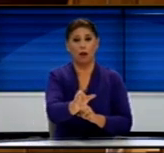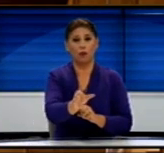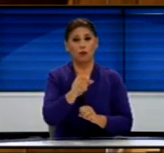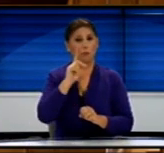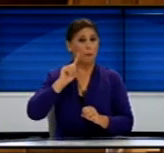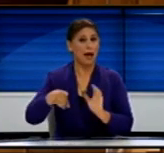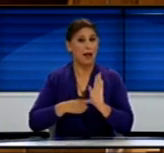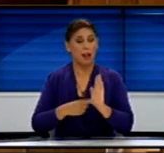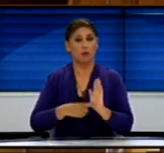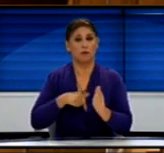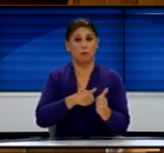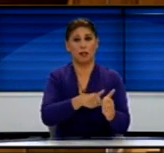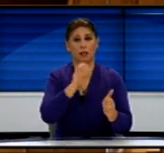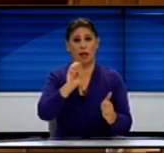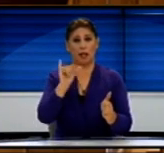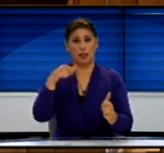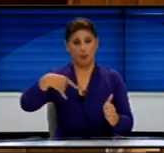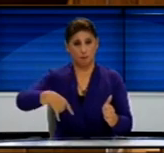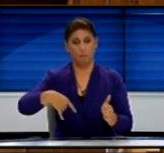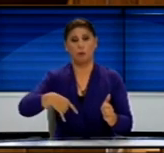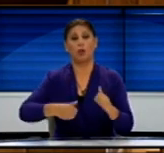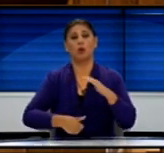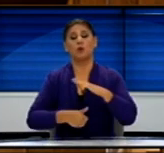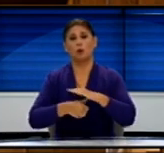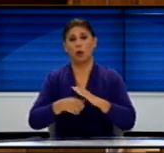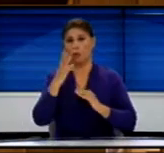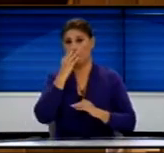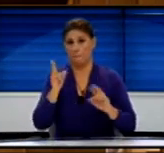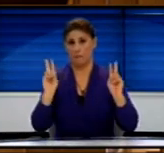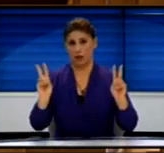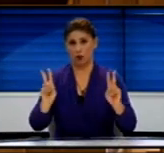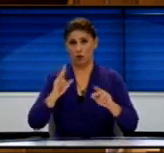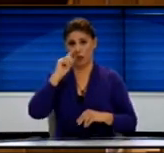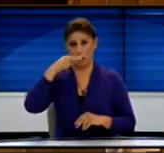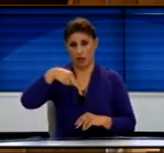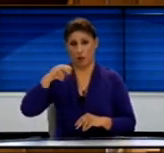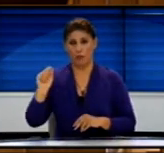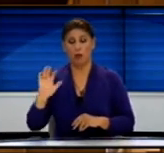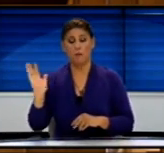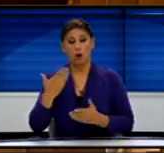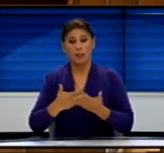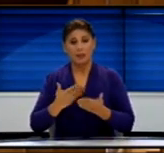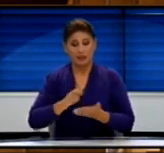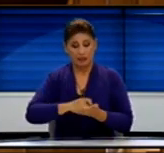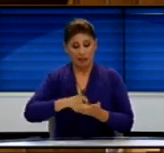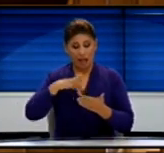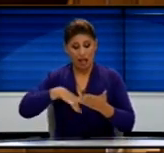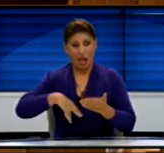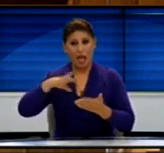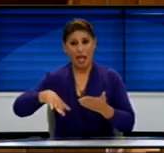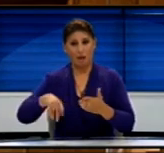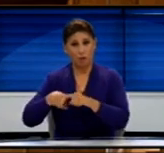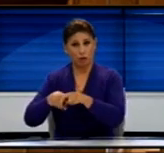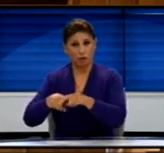της παρόμοιης παρακολούθησης από την ΕΕΠ του Πρόεδρου του ΠΑΣΟΚ Νίκου Ανδρουλάκη, με όλα τα στοιχεία και τα σχετικά έγγραφα που τον αφορούν και